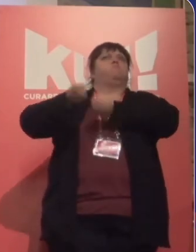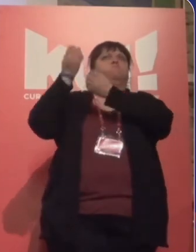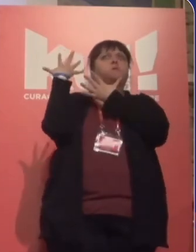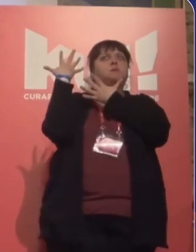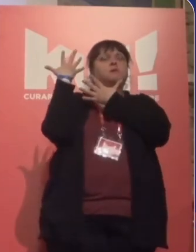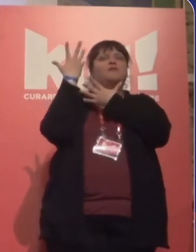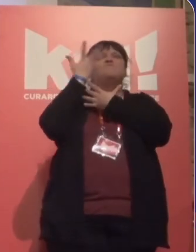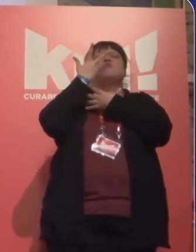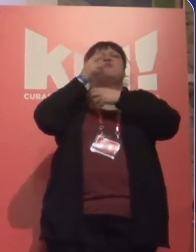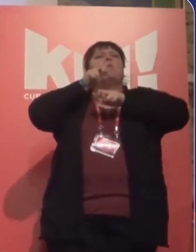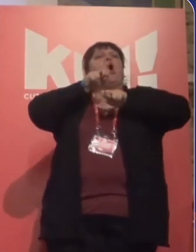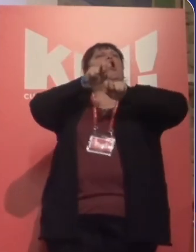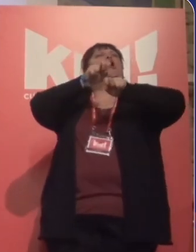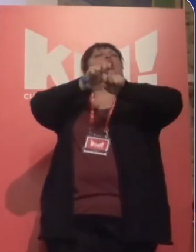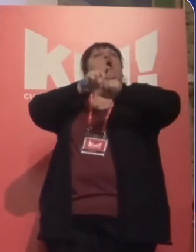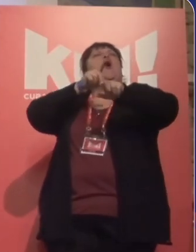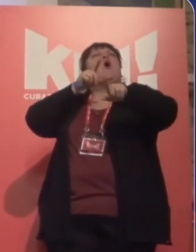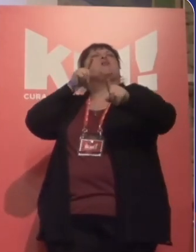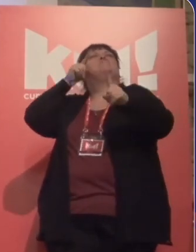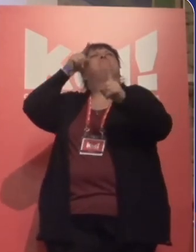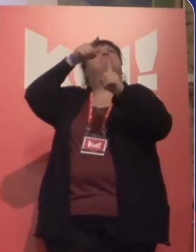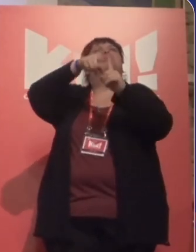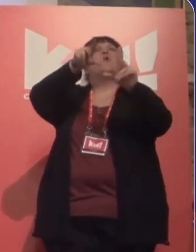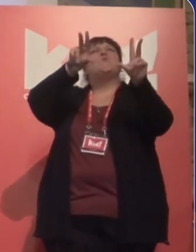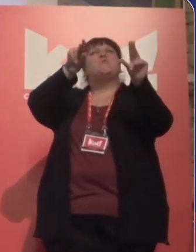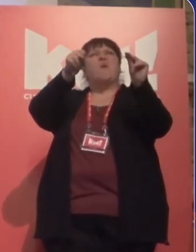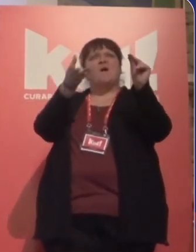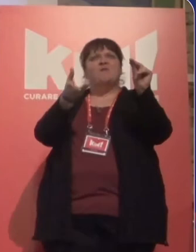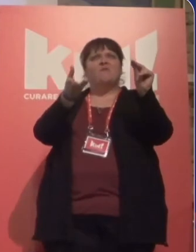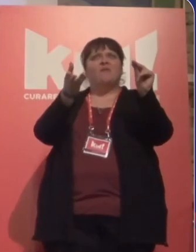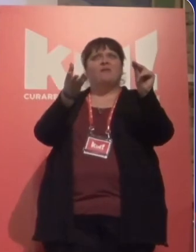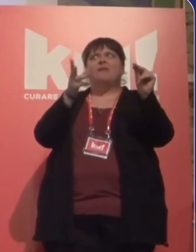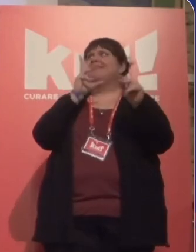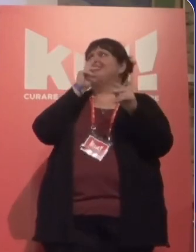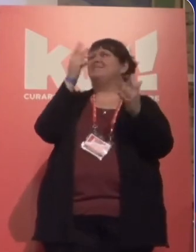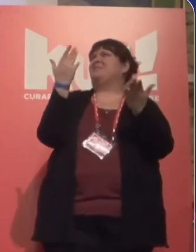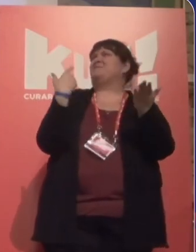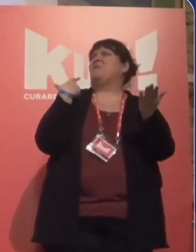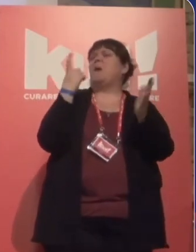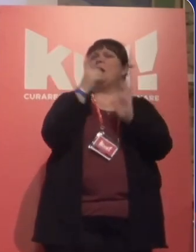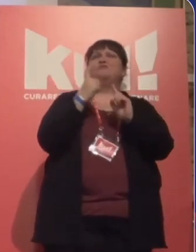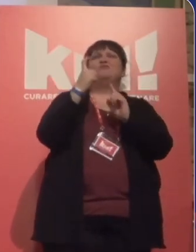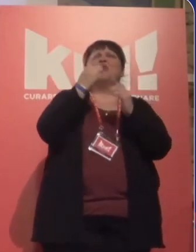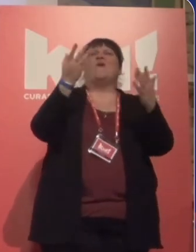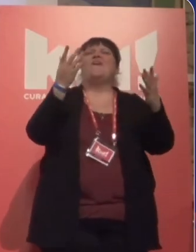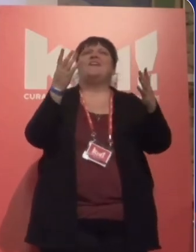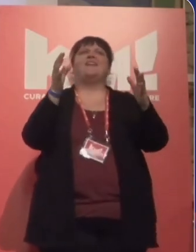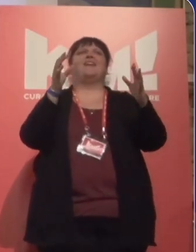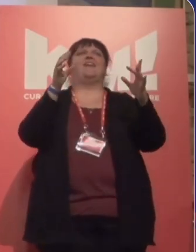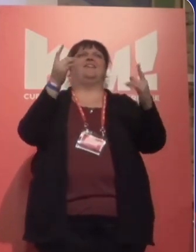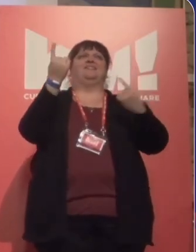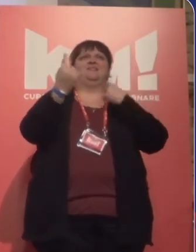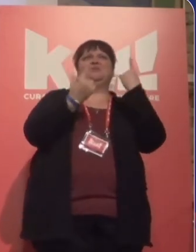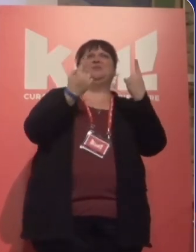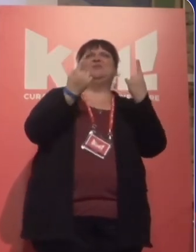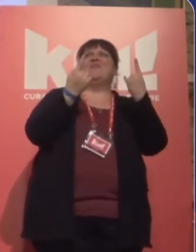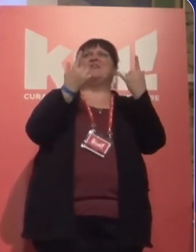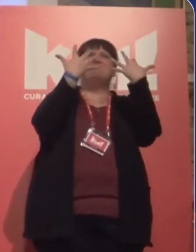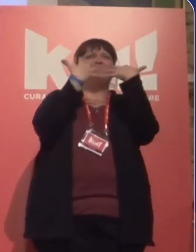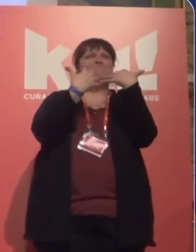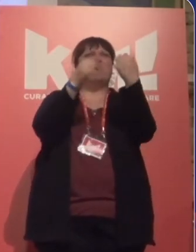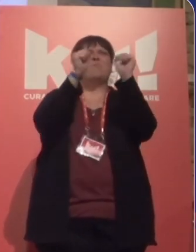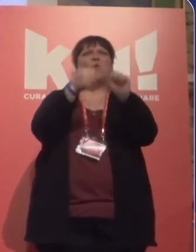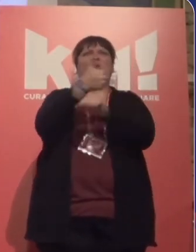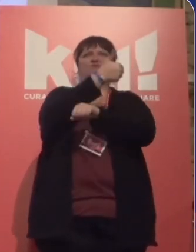da alcuni giorni c'è la capienza la possibilità della capienza massima o in un'altra c'è il 50 per cento ma forse un domani non